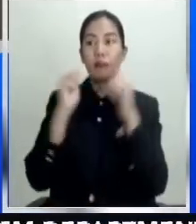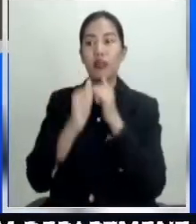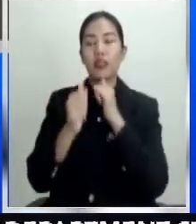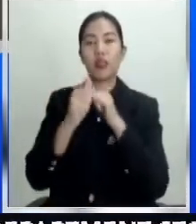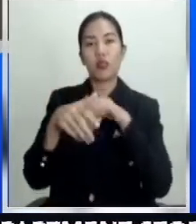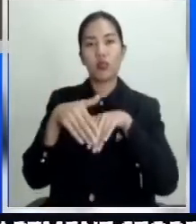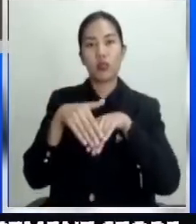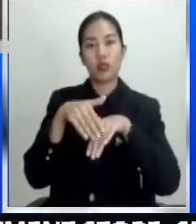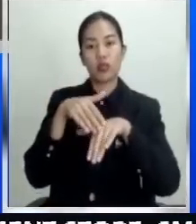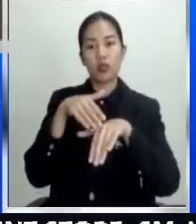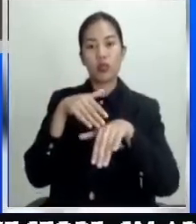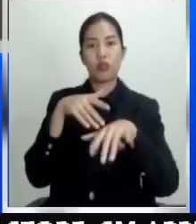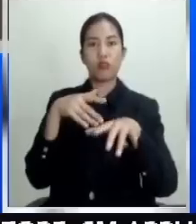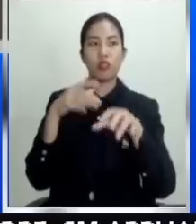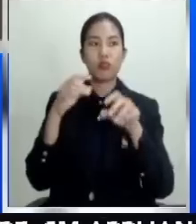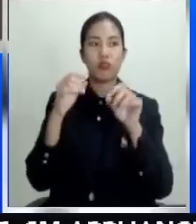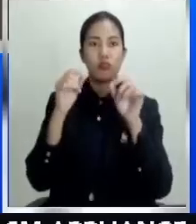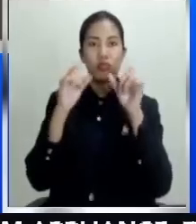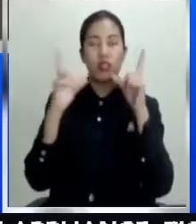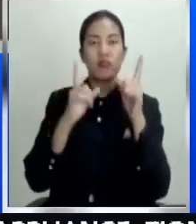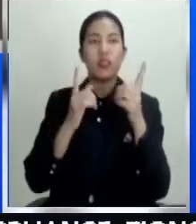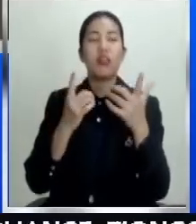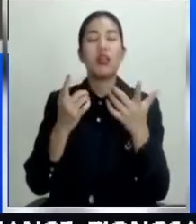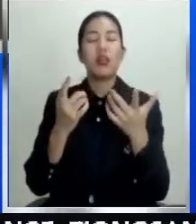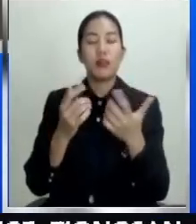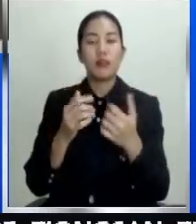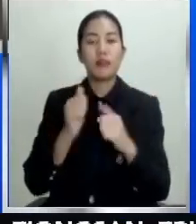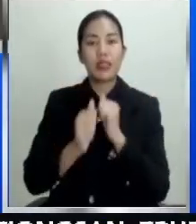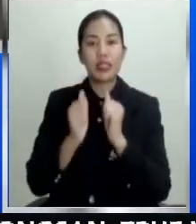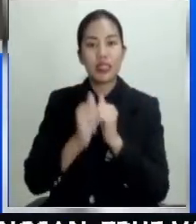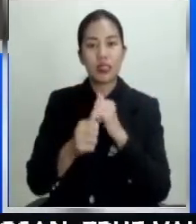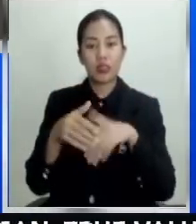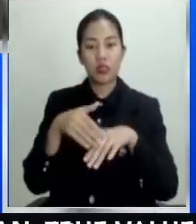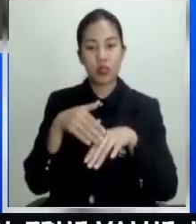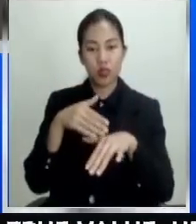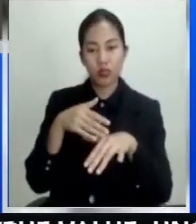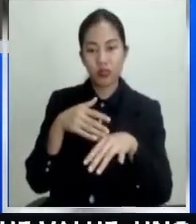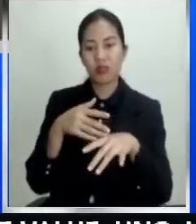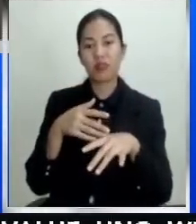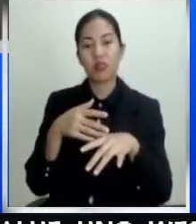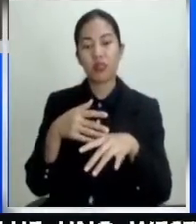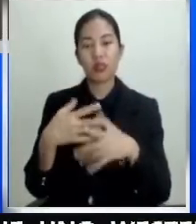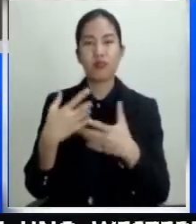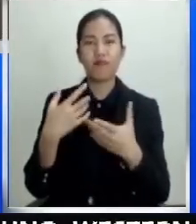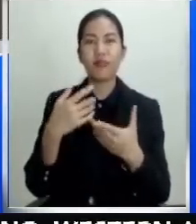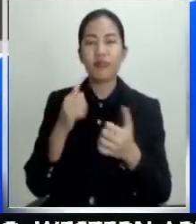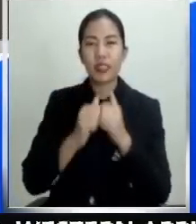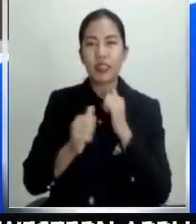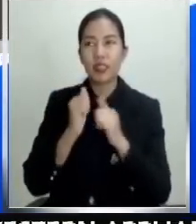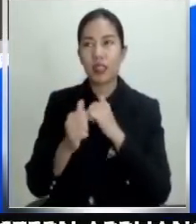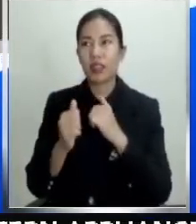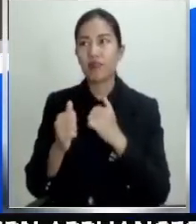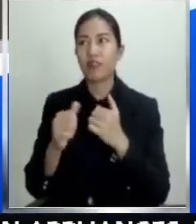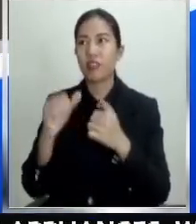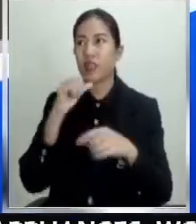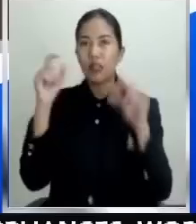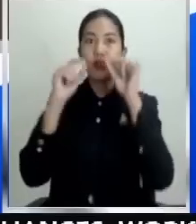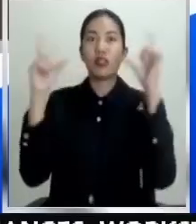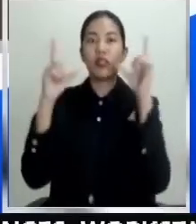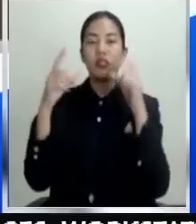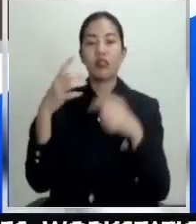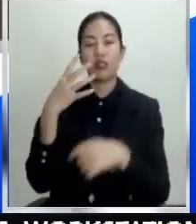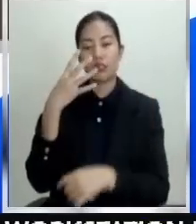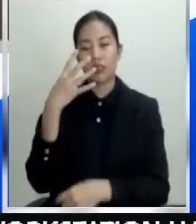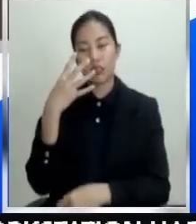Like a few seconds slower. It also decreases your alertness level. Ito na yung parang napapapikit-pikit ka na.